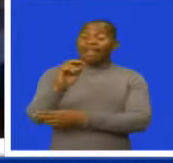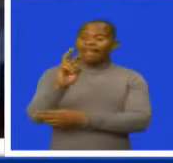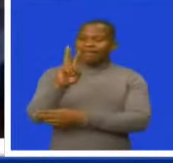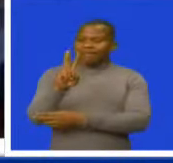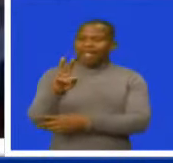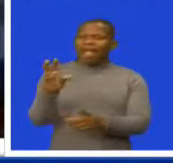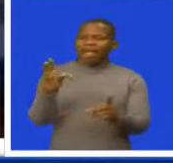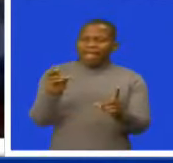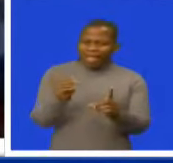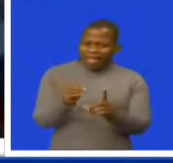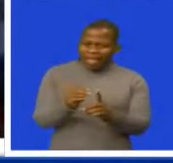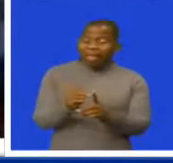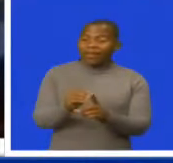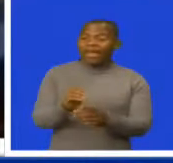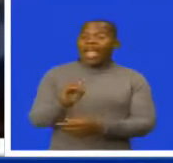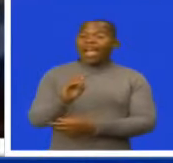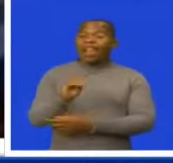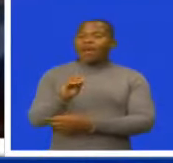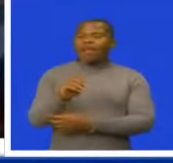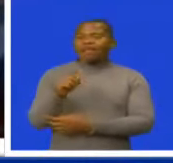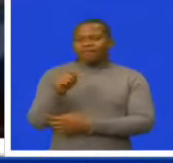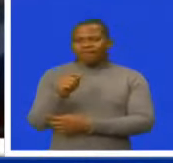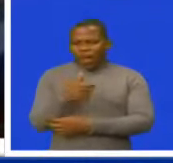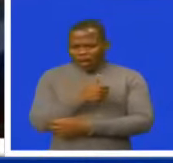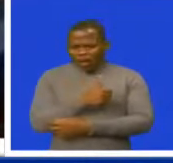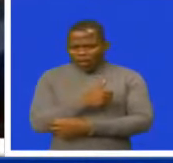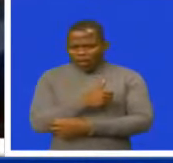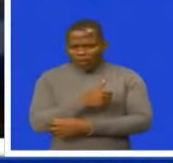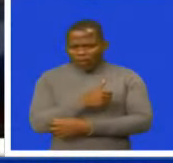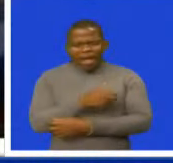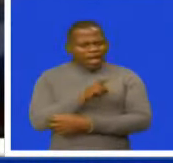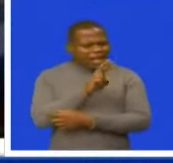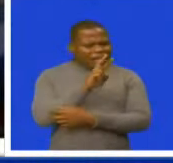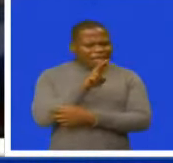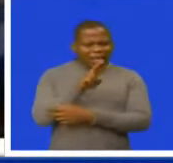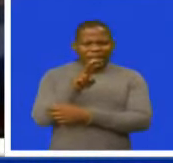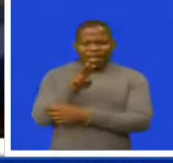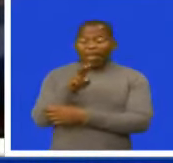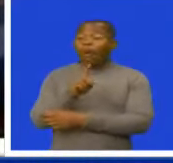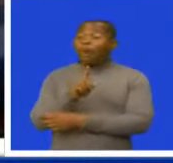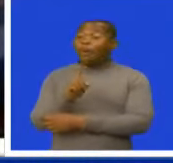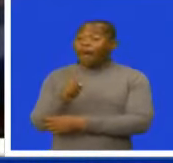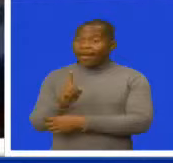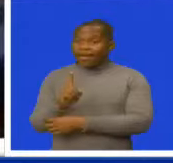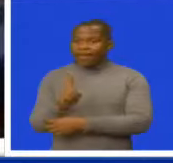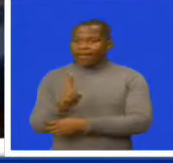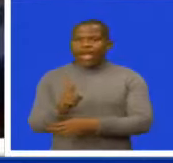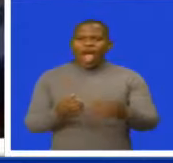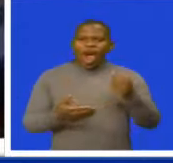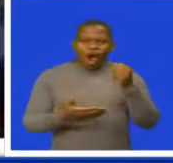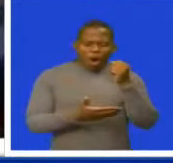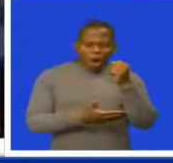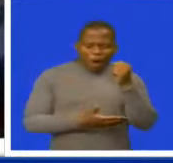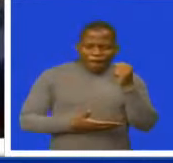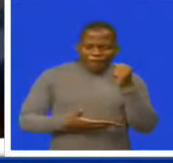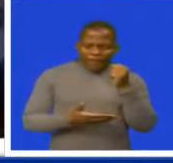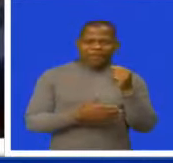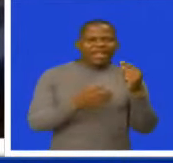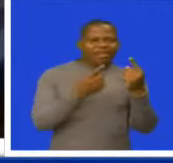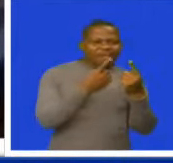la kuthi ba-active kakhulu lama-communities. Uyathi uyamangala